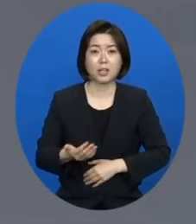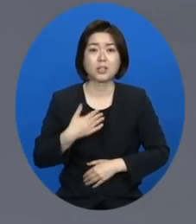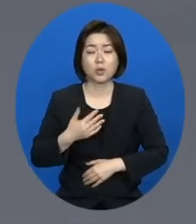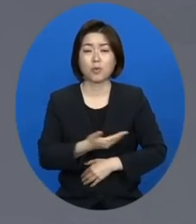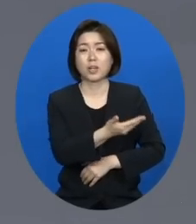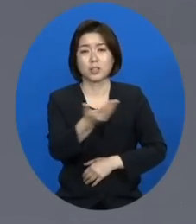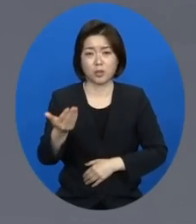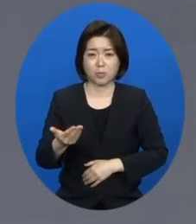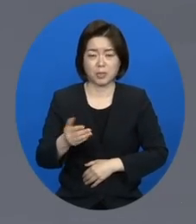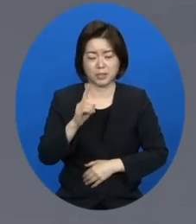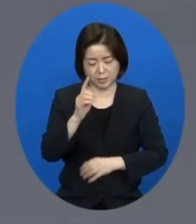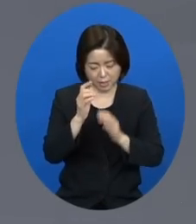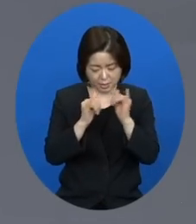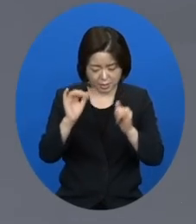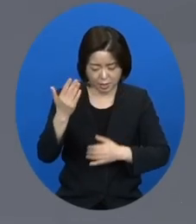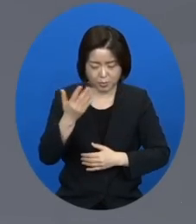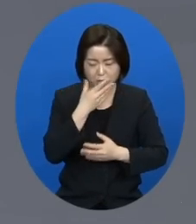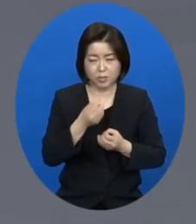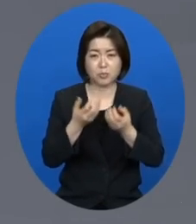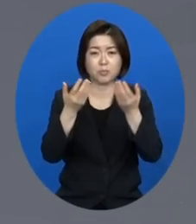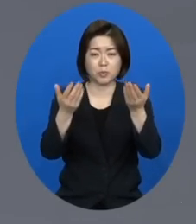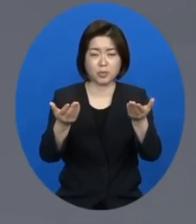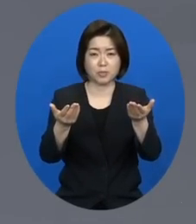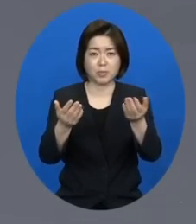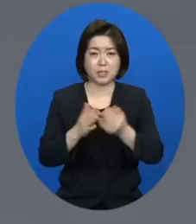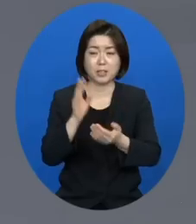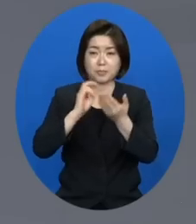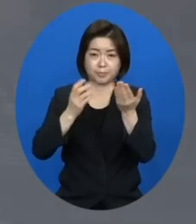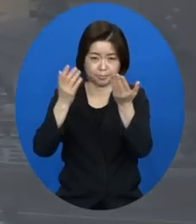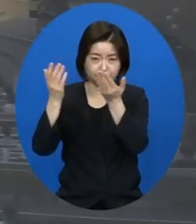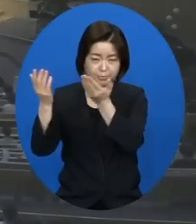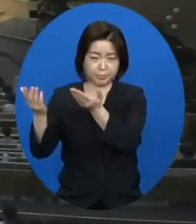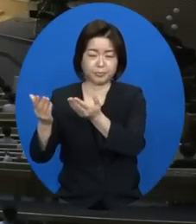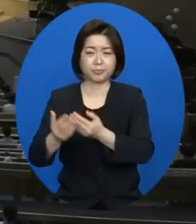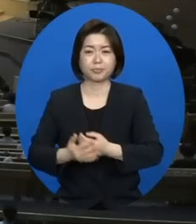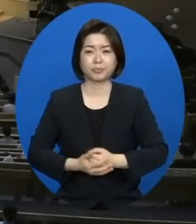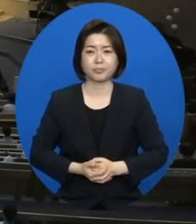그 한 사람 되시길 축복합니다. 찬양하겠습니다.